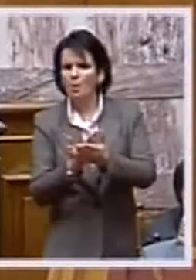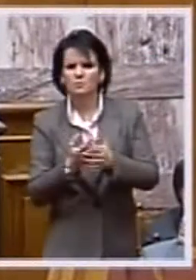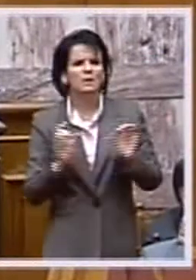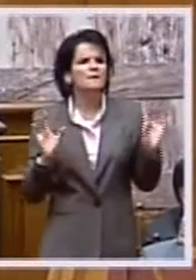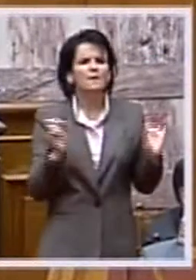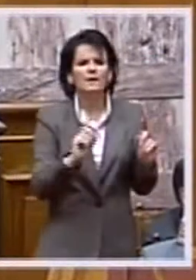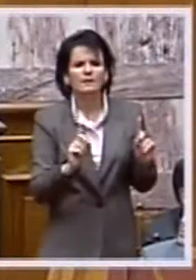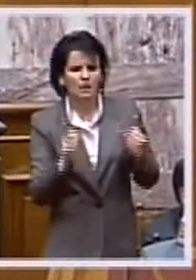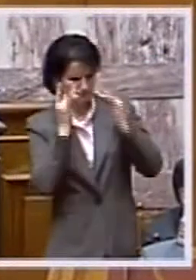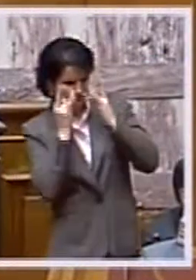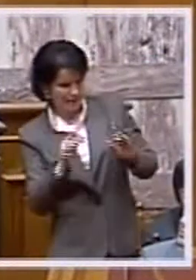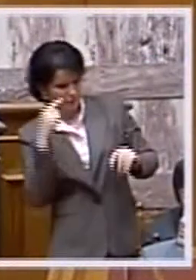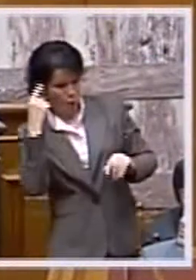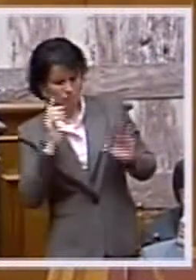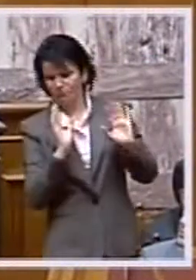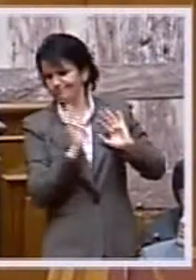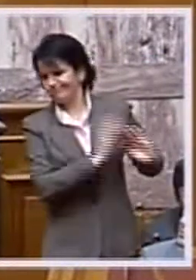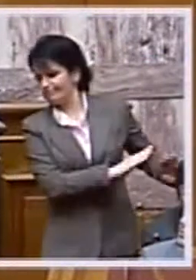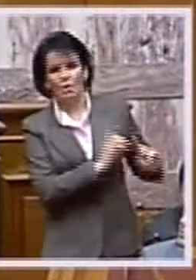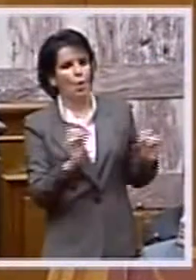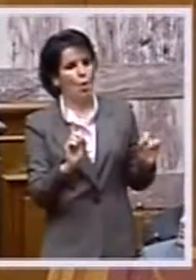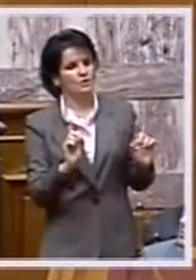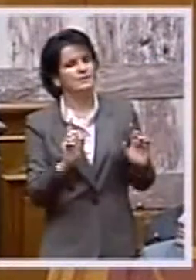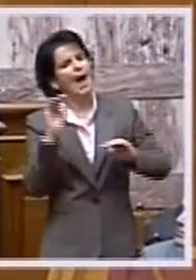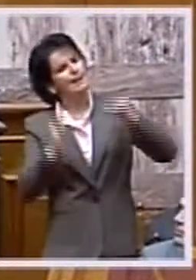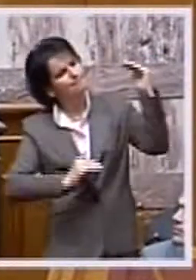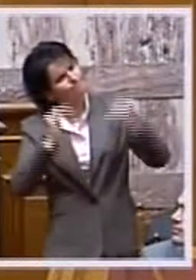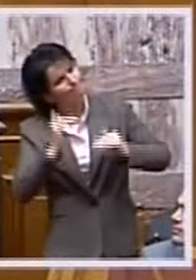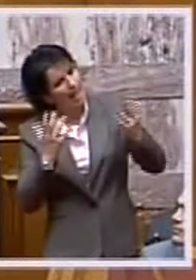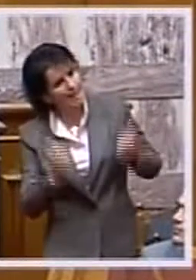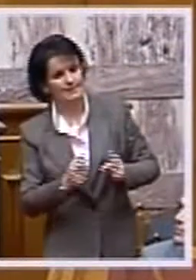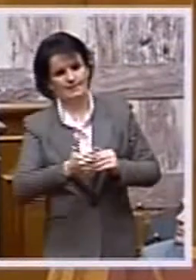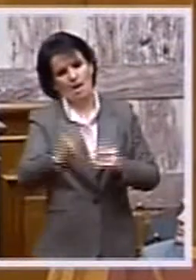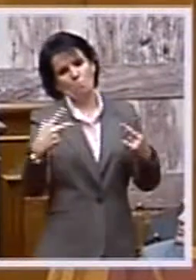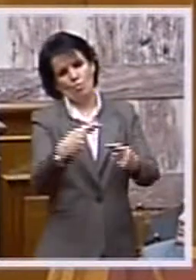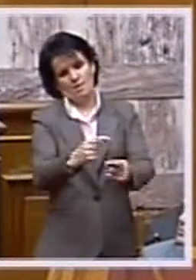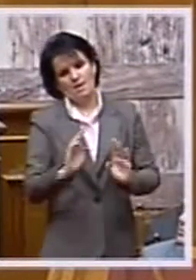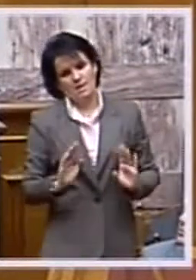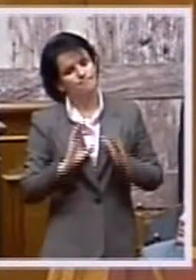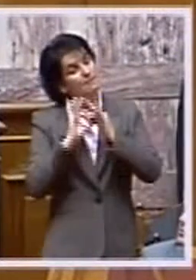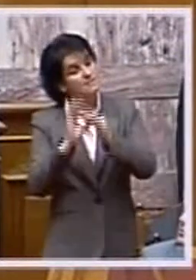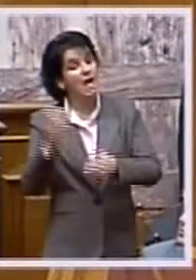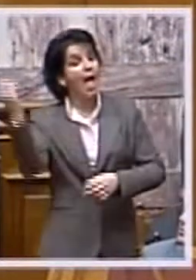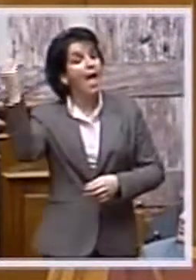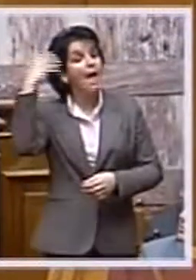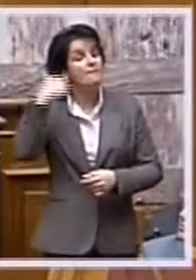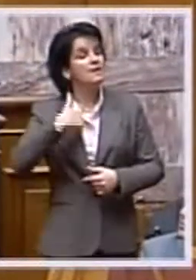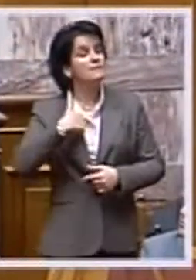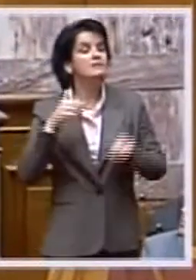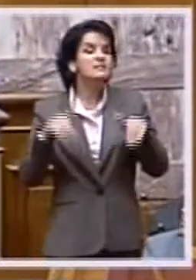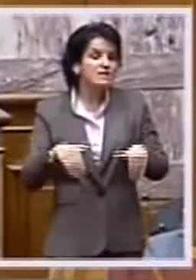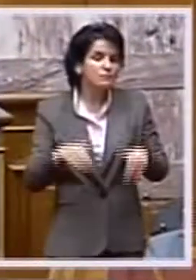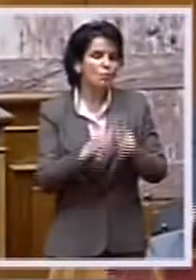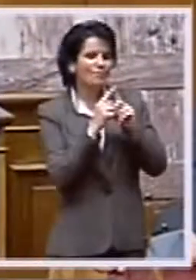πρέπει να παρετείται από τα όνειρά του, όποιες αντικσότητες και αν συναντά. Μας εμπνεύσατε να σεβόμαστε